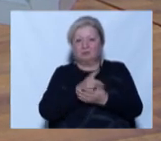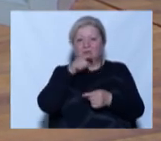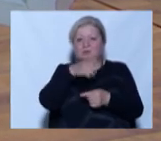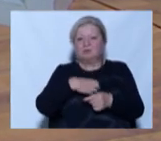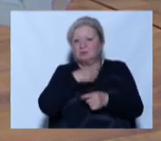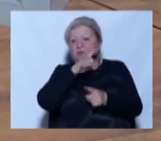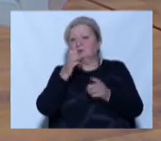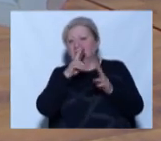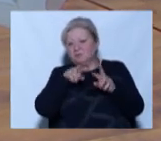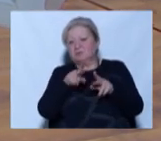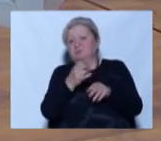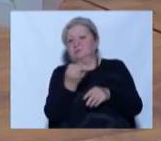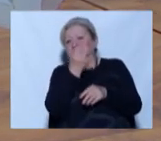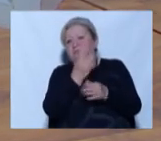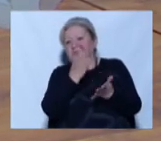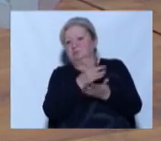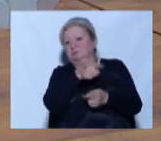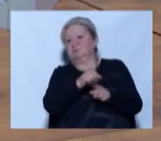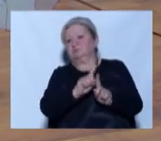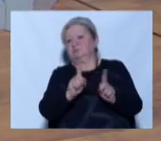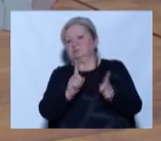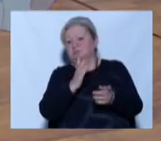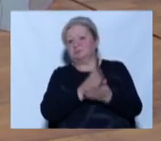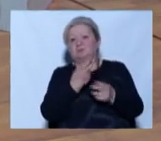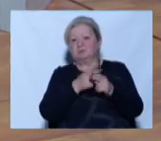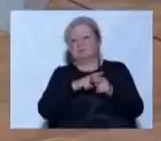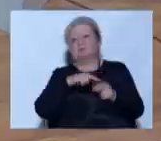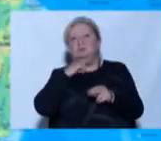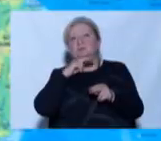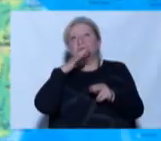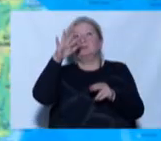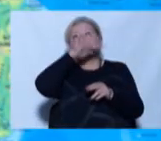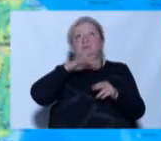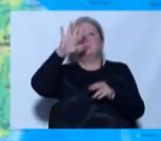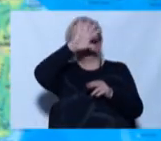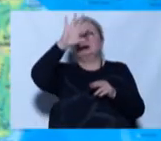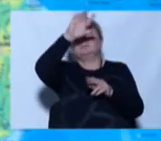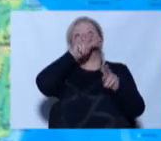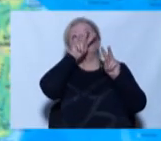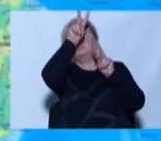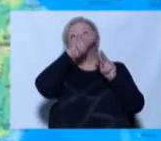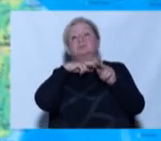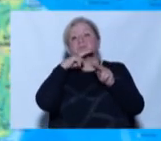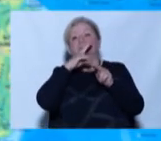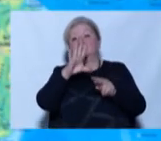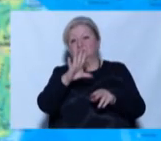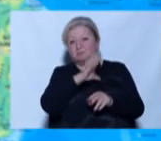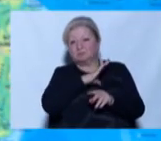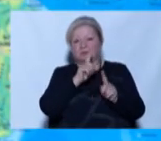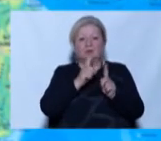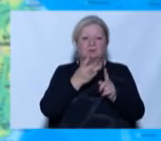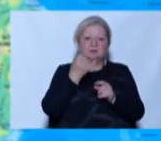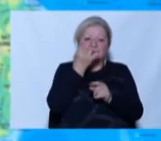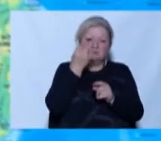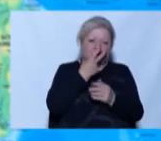მოუტანა. ამიტომ გამუდმებით ცისთაღს აკვირდებოდა, გამუდმებით რაღაცას ინტერესით